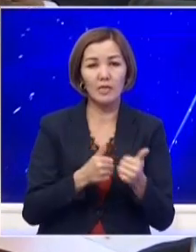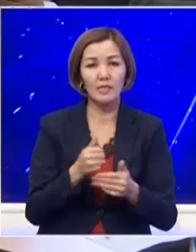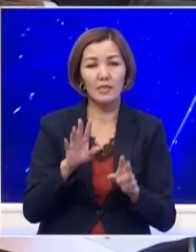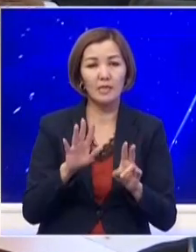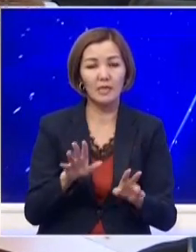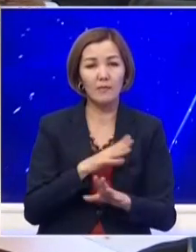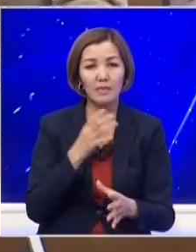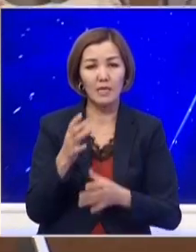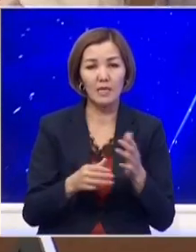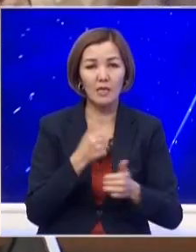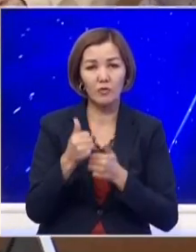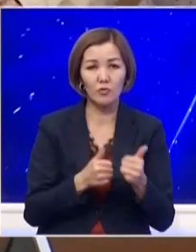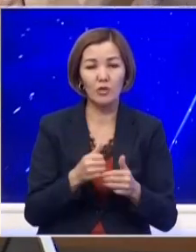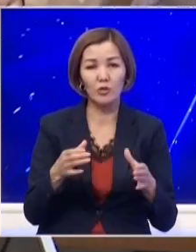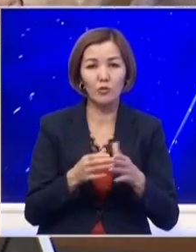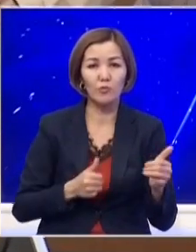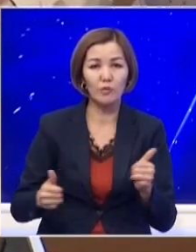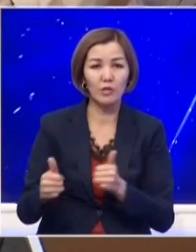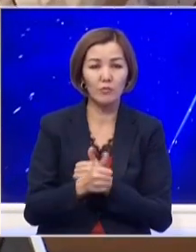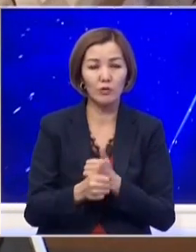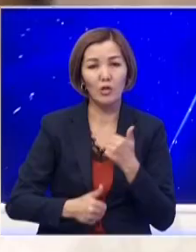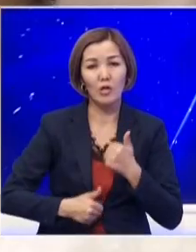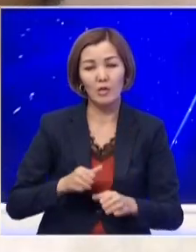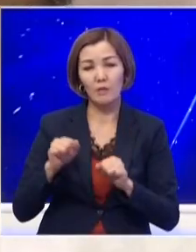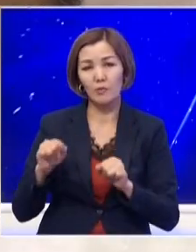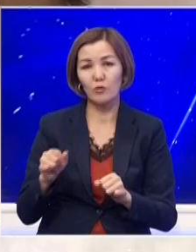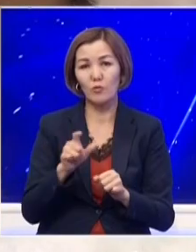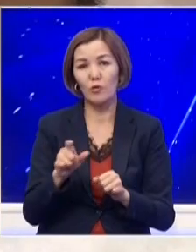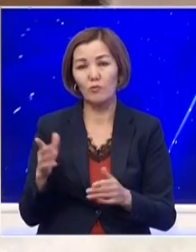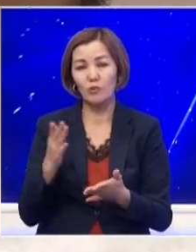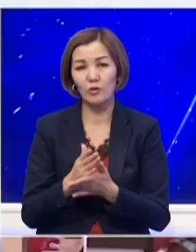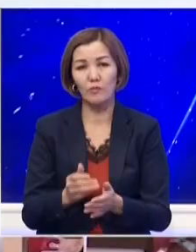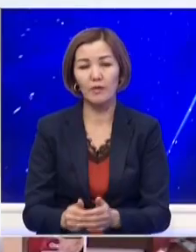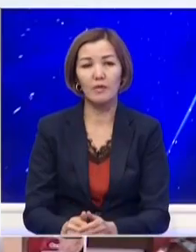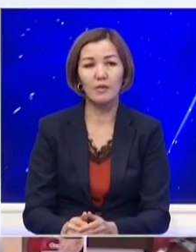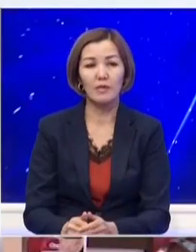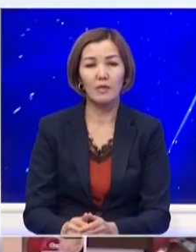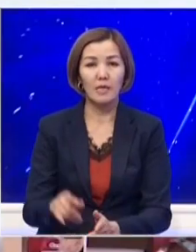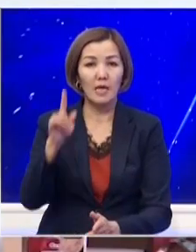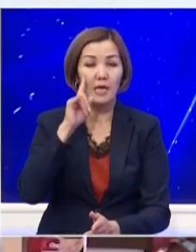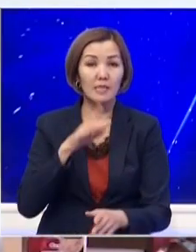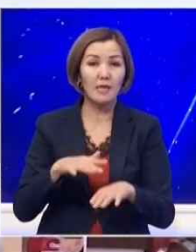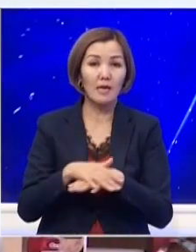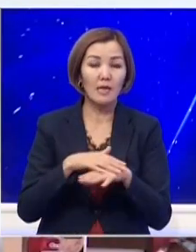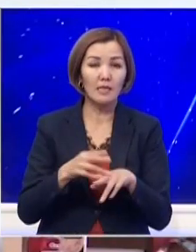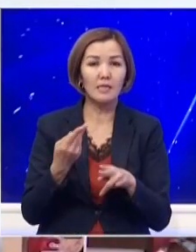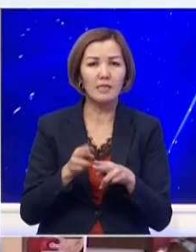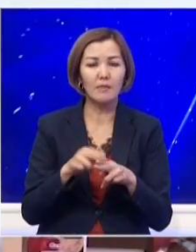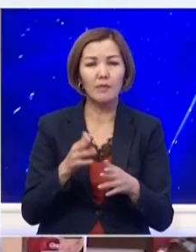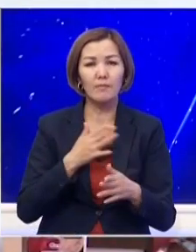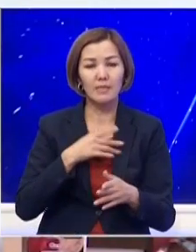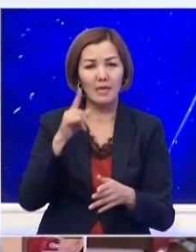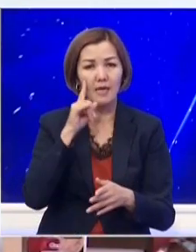емес, халықаралық додаларда да топ жарып, өңір намысын қорғап жүр. Қазақ халқының, тіпті біздің